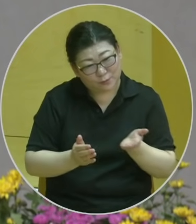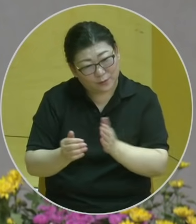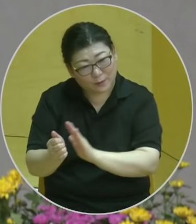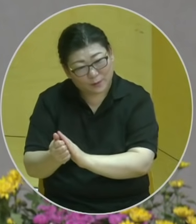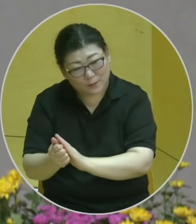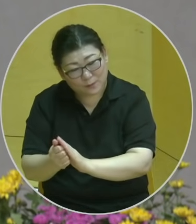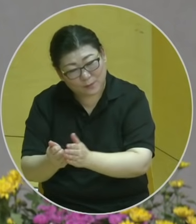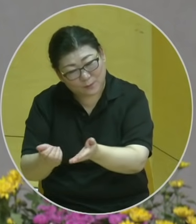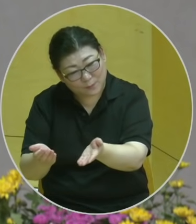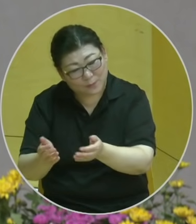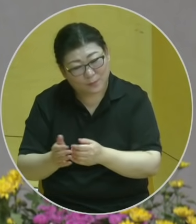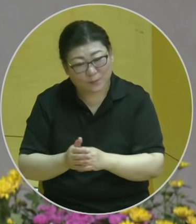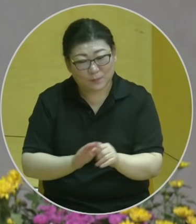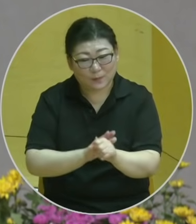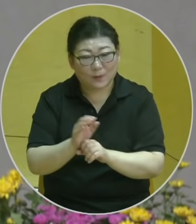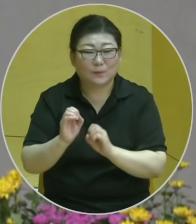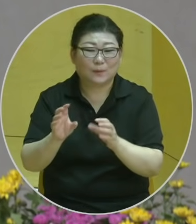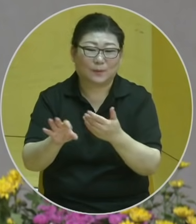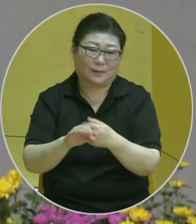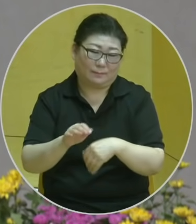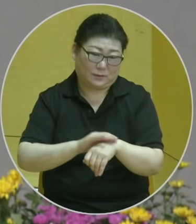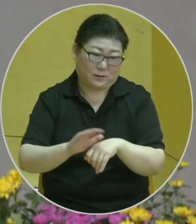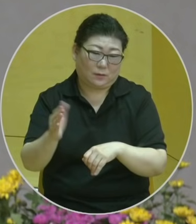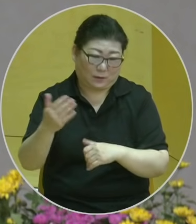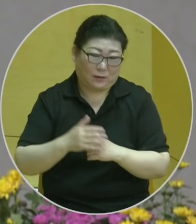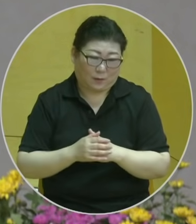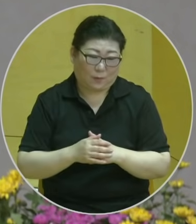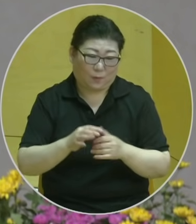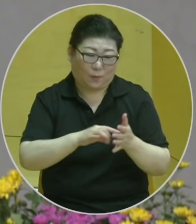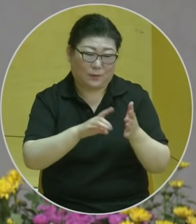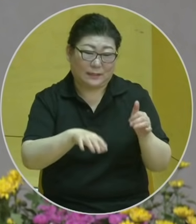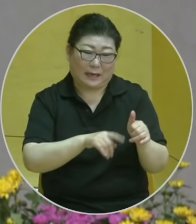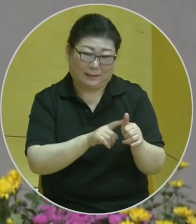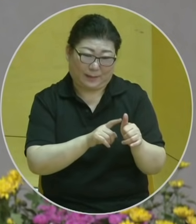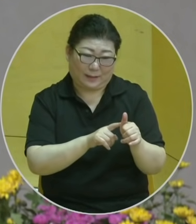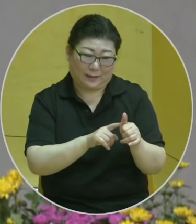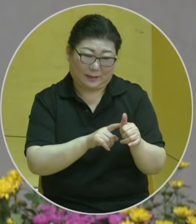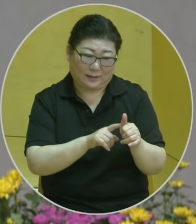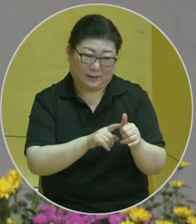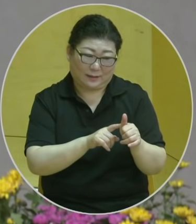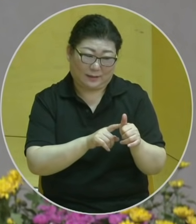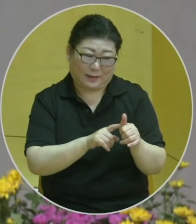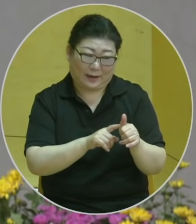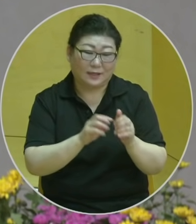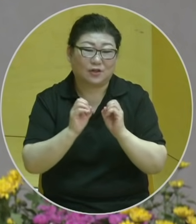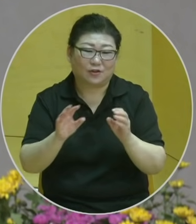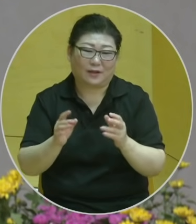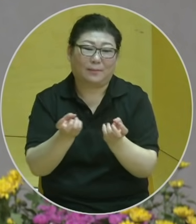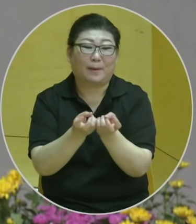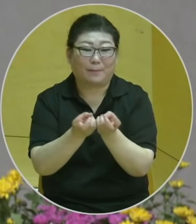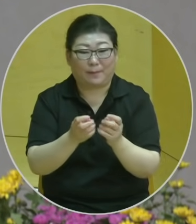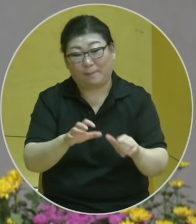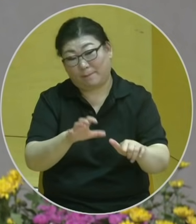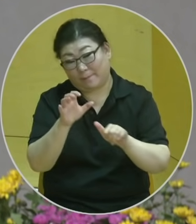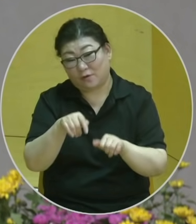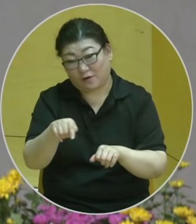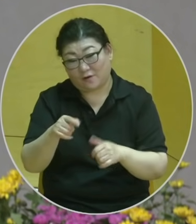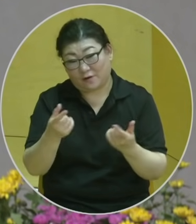사랑으로 이렇게 전도하게 될 때 전도가 잘 되는 이 세리의, 이 세리 마태의 이 전도 방법을 여러분 한번 생각해 보시기